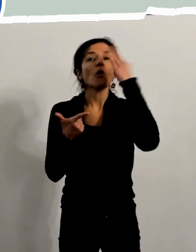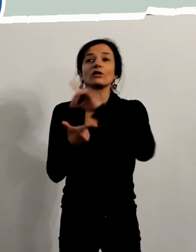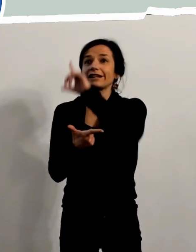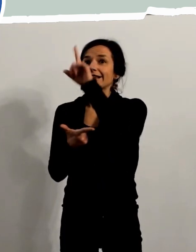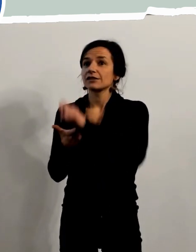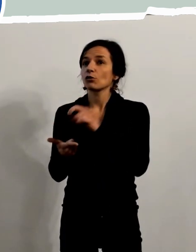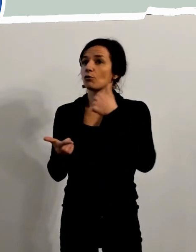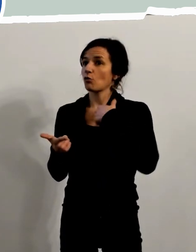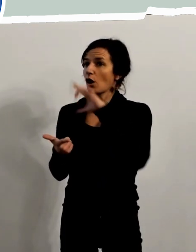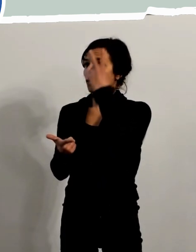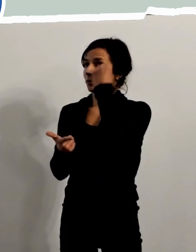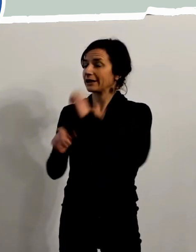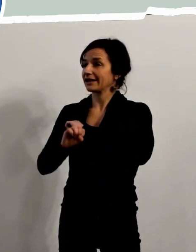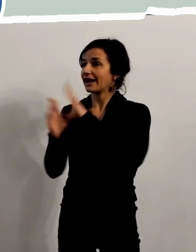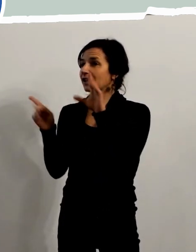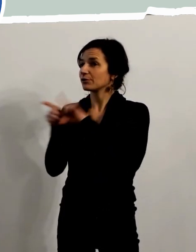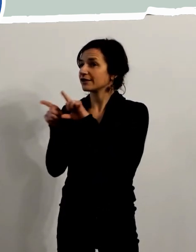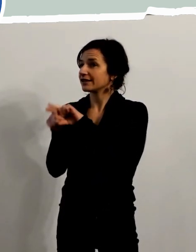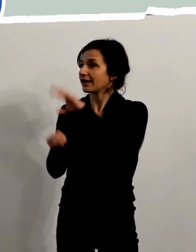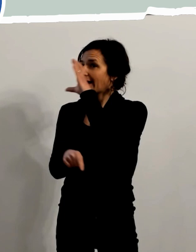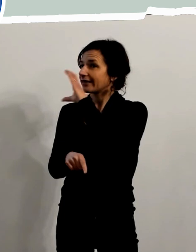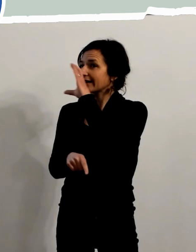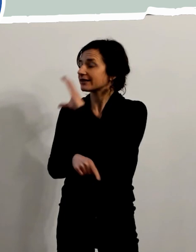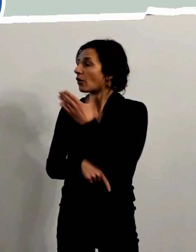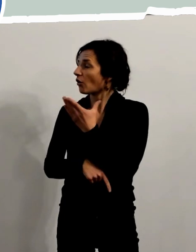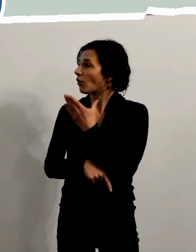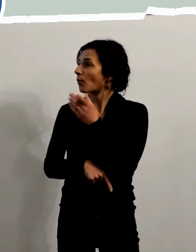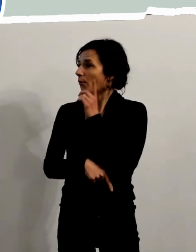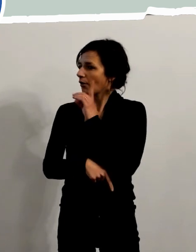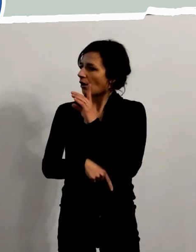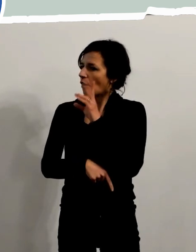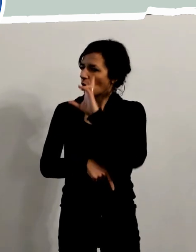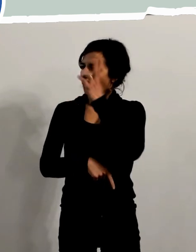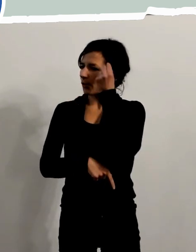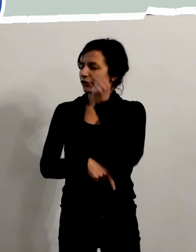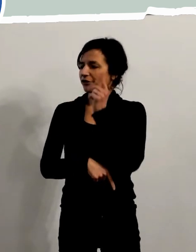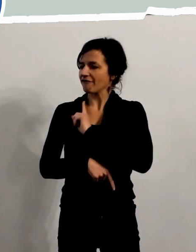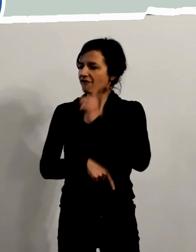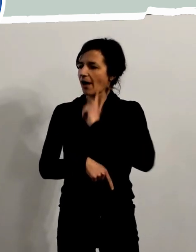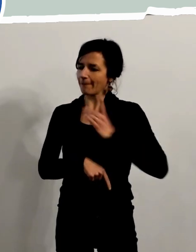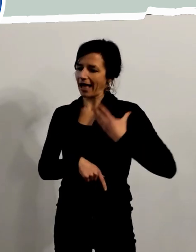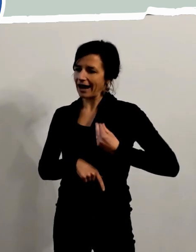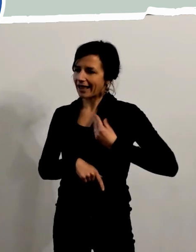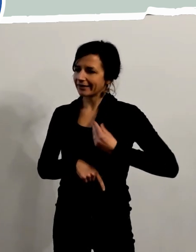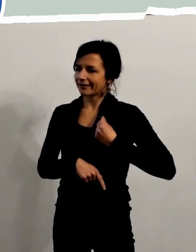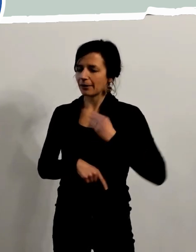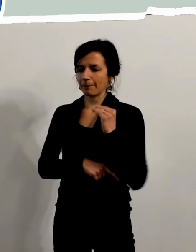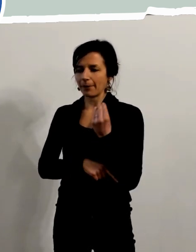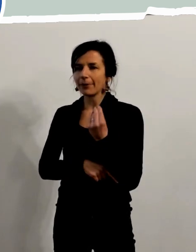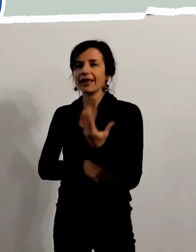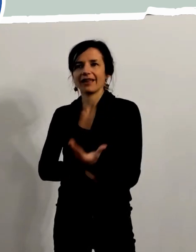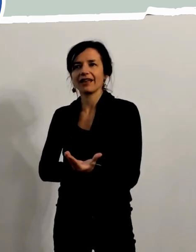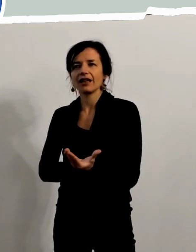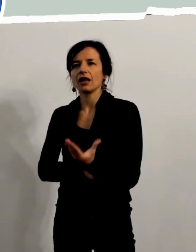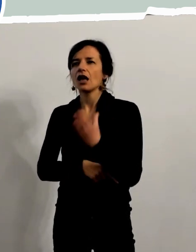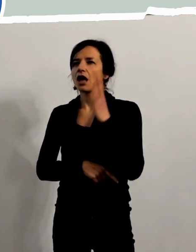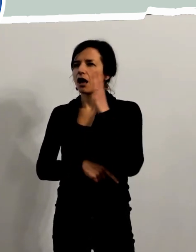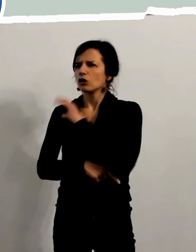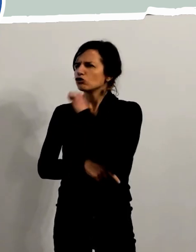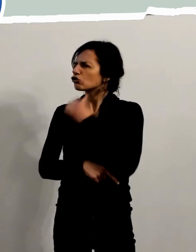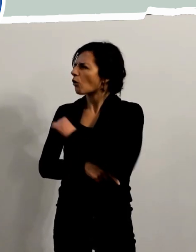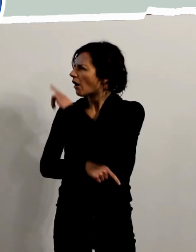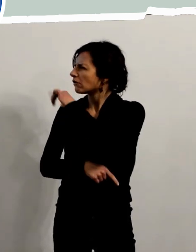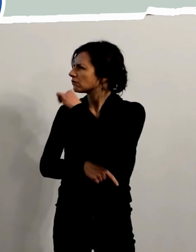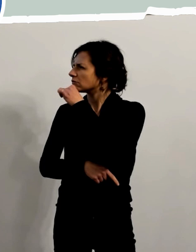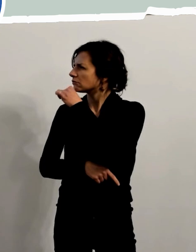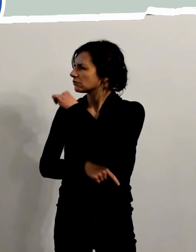J'ai bien compris, et c'était intéressant de comprendre qu'une femme allaitante, il y avait une étude qui avait été faite, je crois, en